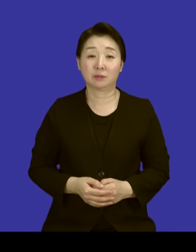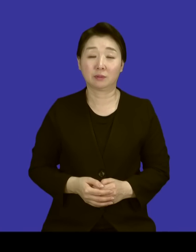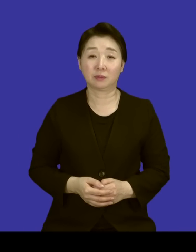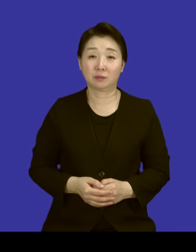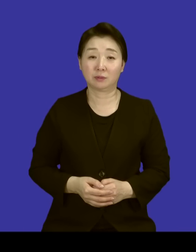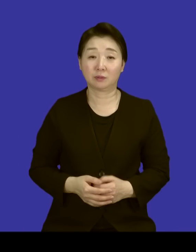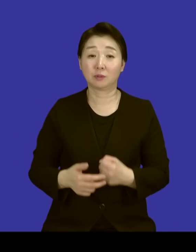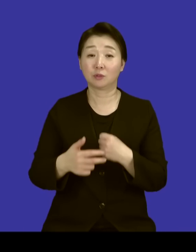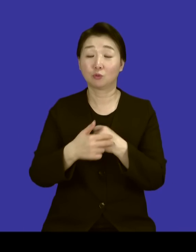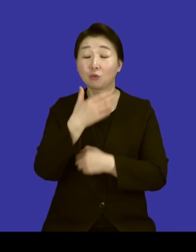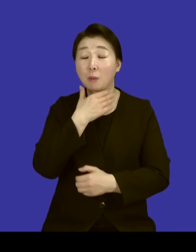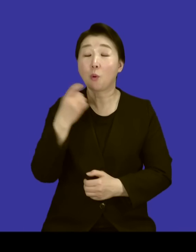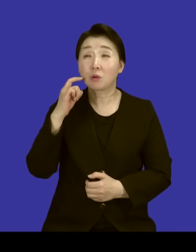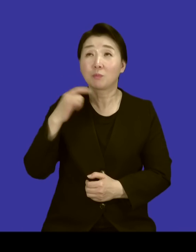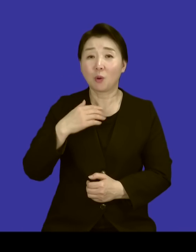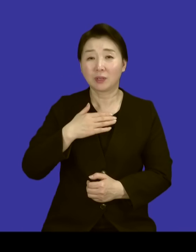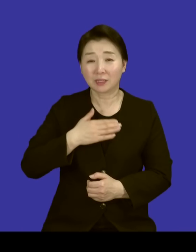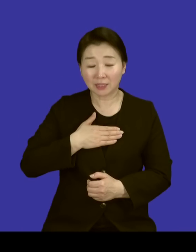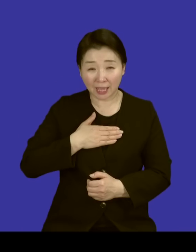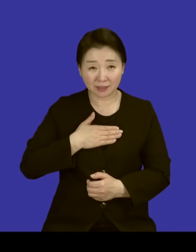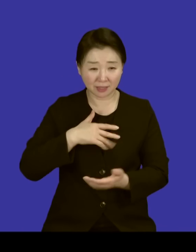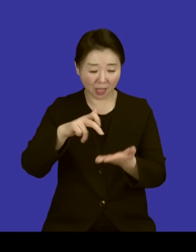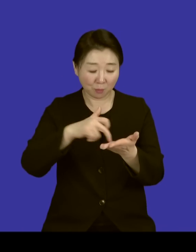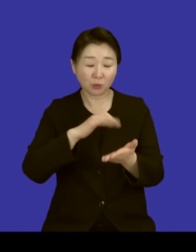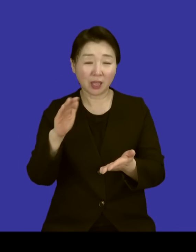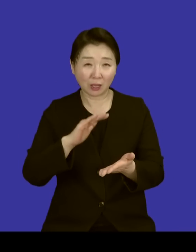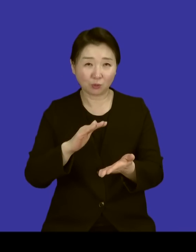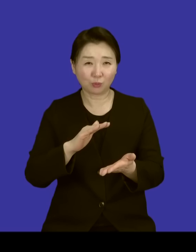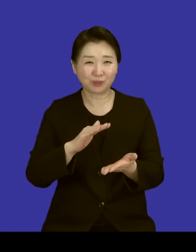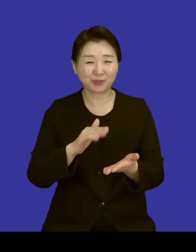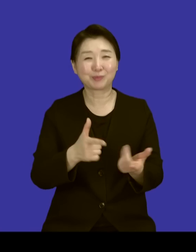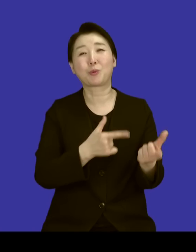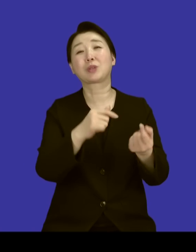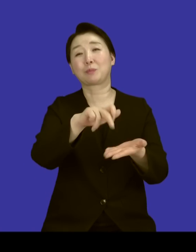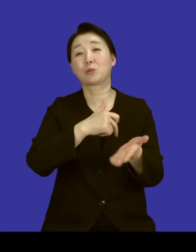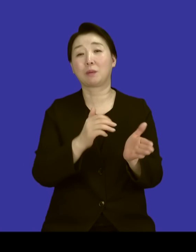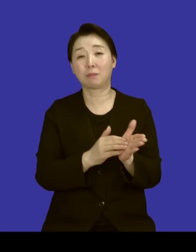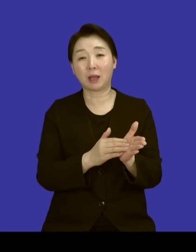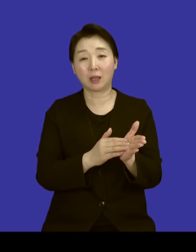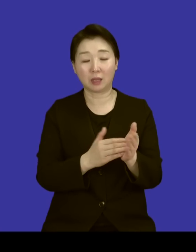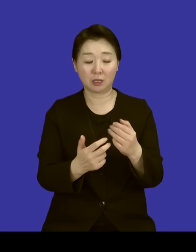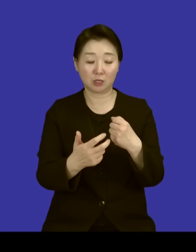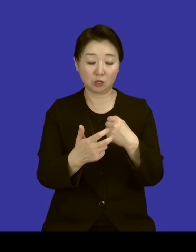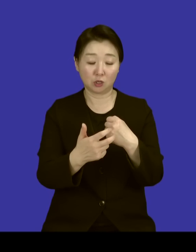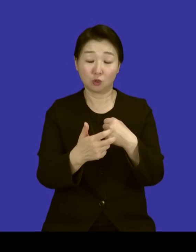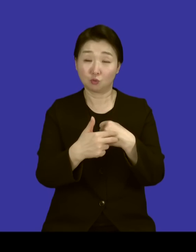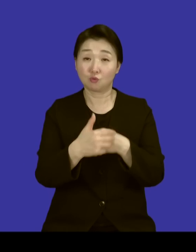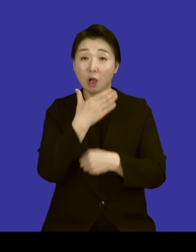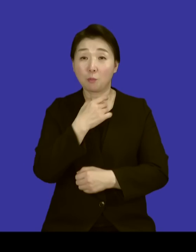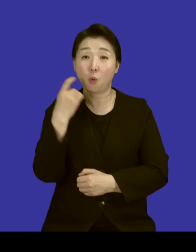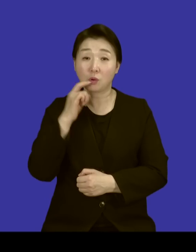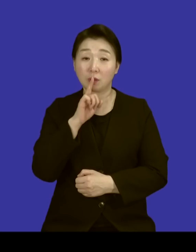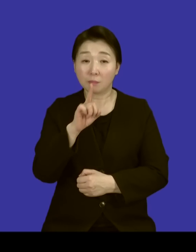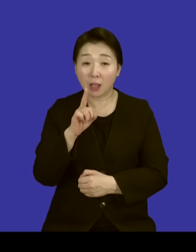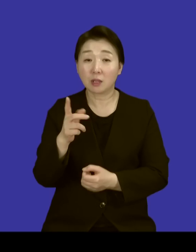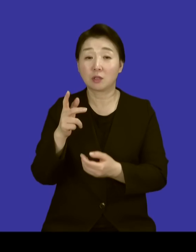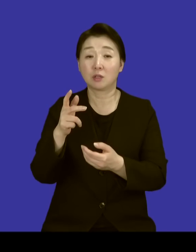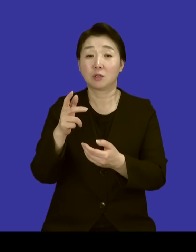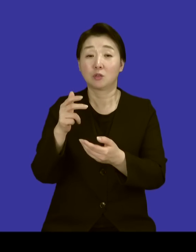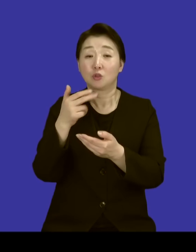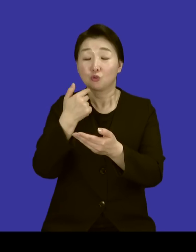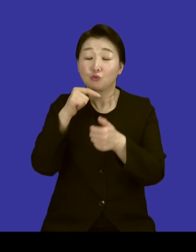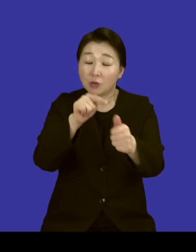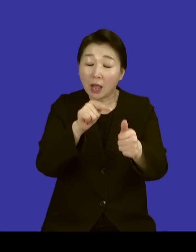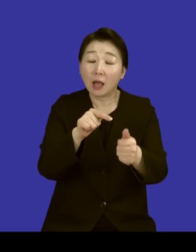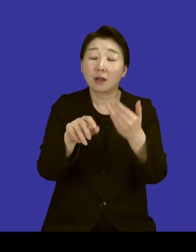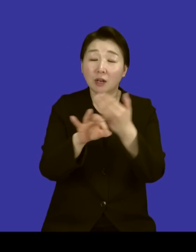누가복음 그분은 제게 보낸 게 아니고 전체에게 보냈는데 예. 그 제게도 왔죠. 누가복음의 말씀인데 주라 그리하면 너희에게 주리니 뭐